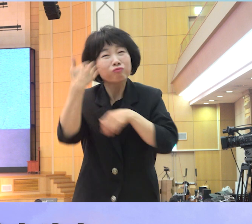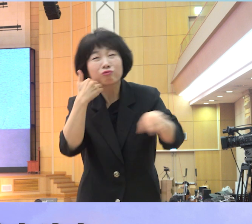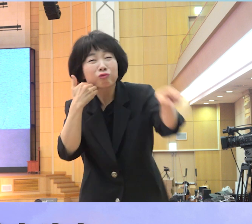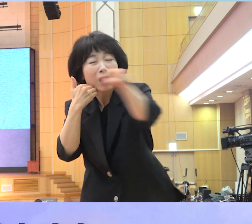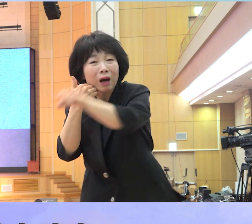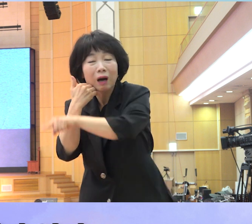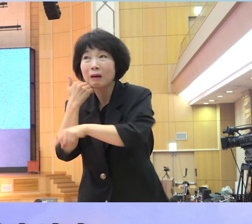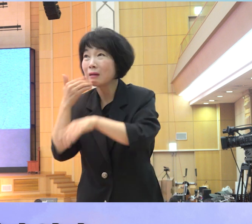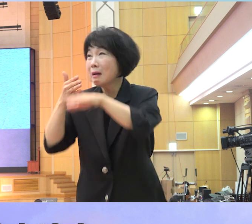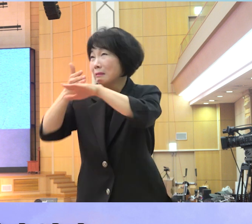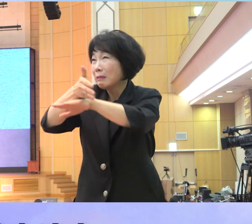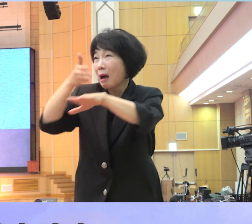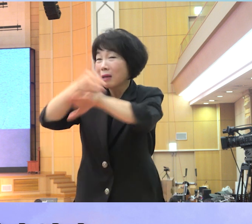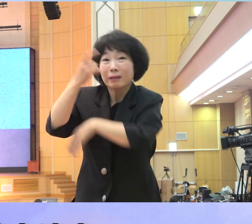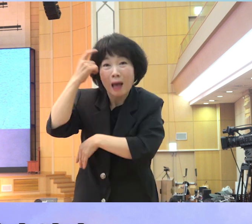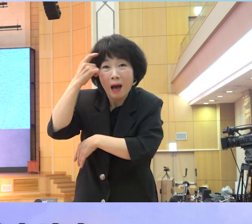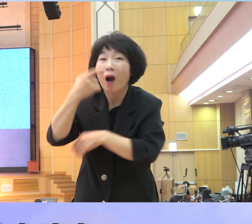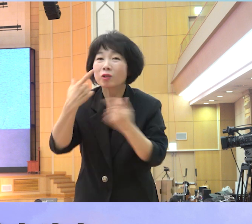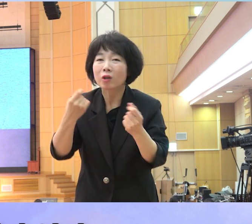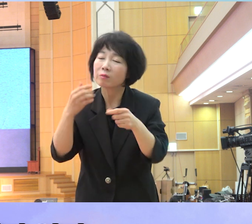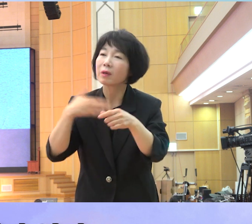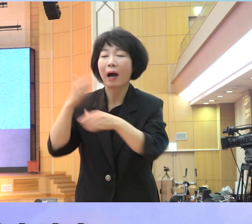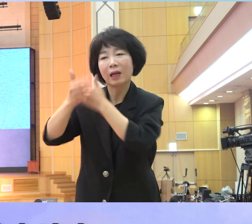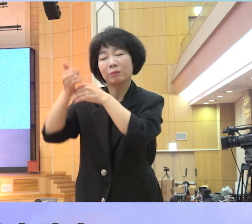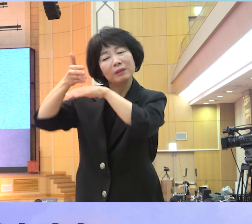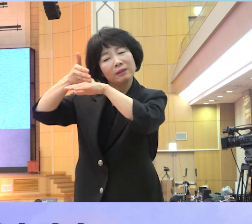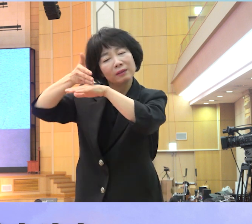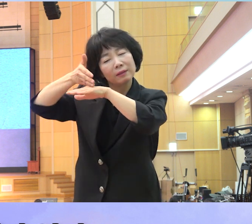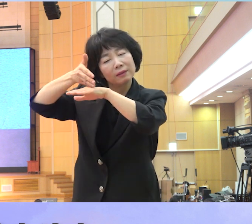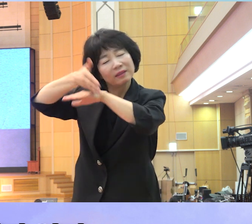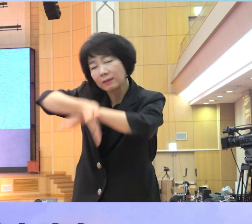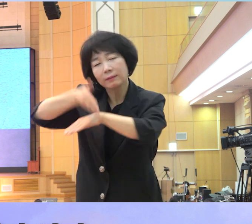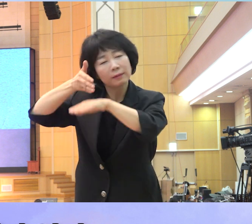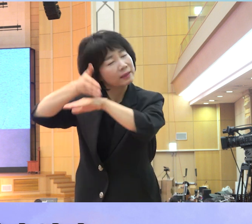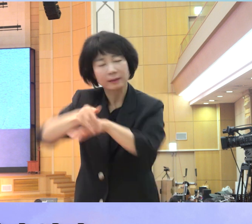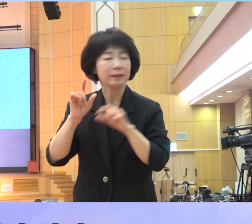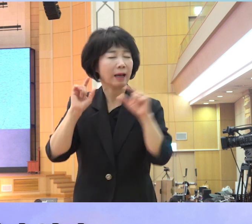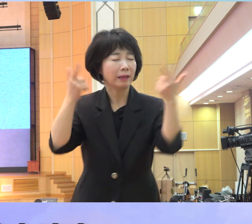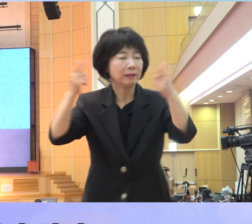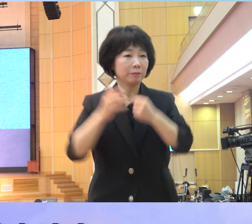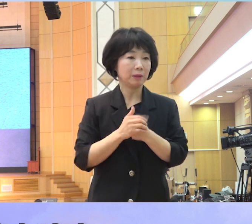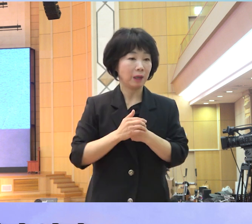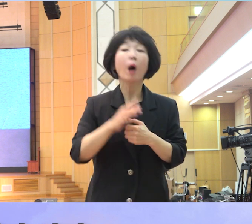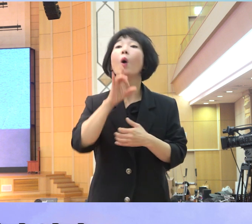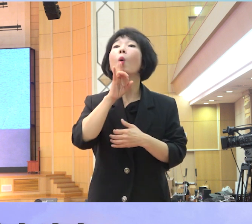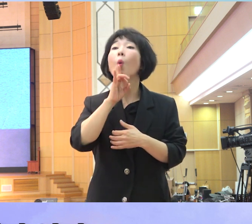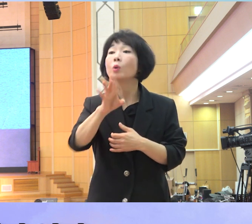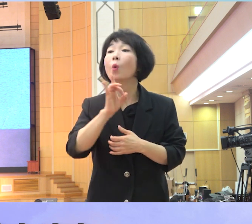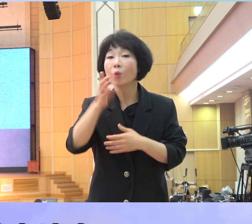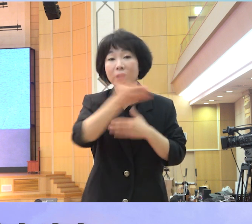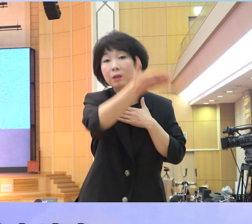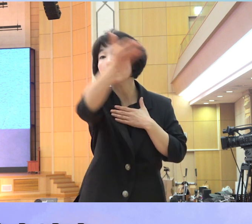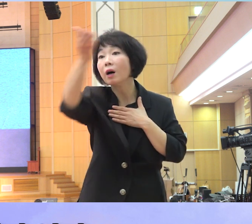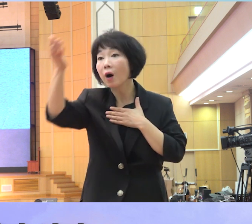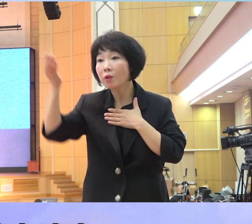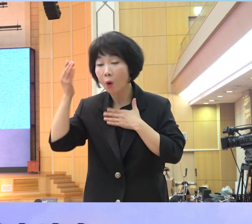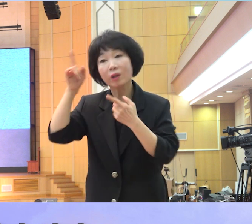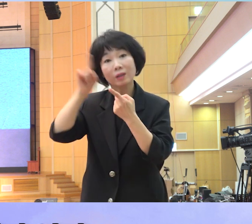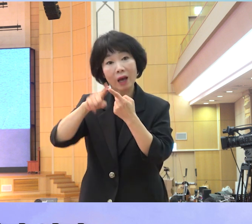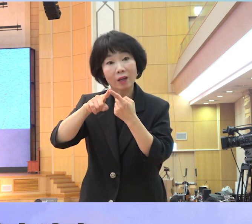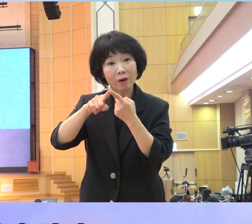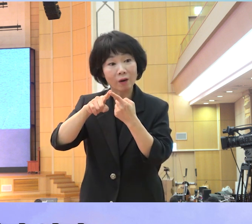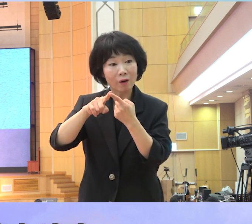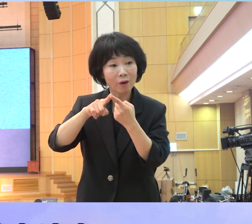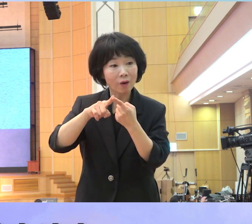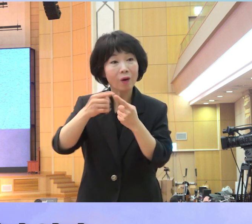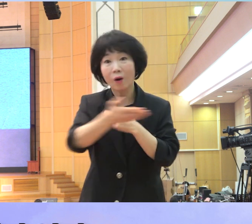생각하는 것 같이 더딘 것이 아니라, 여기서부터 잘 보세요. 오직 너희를 대하여